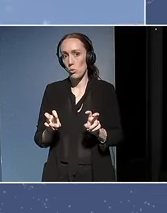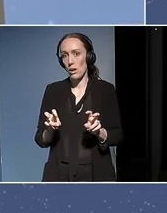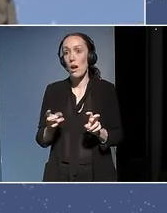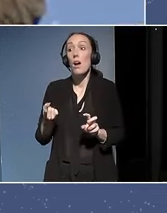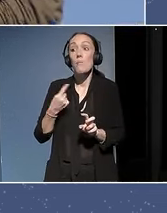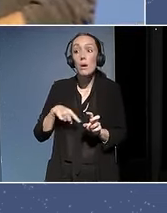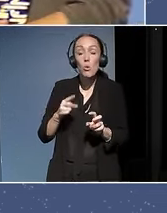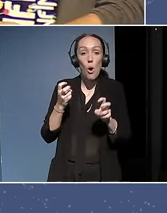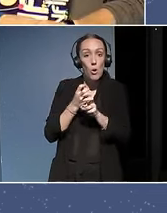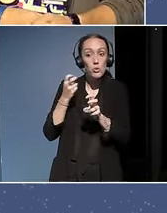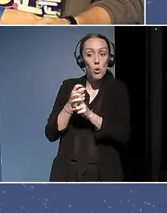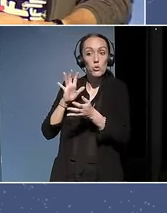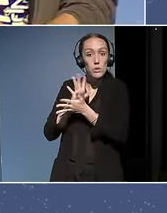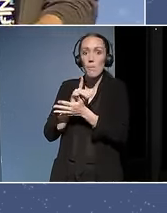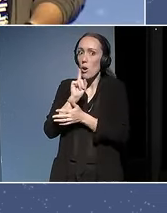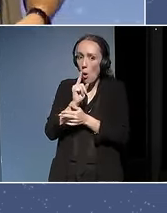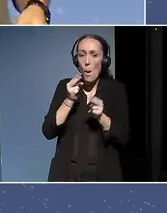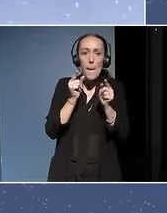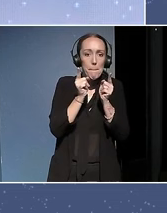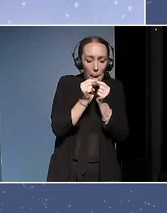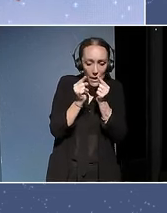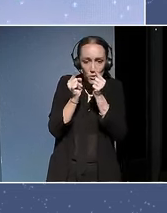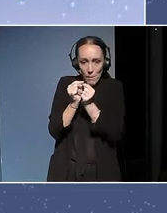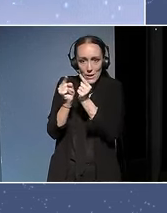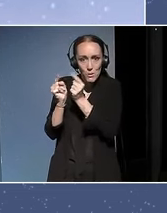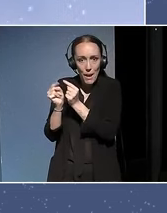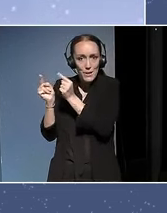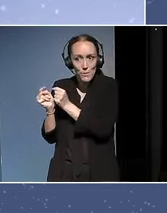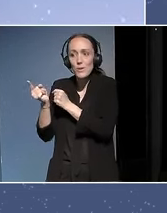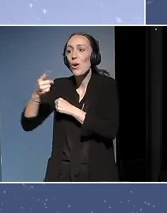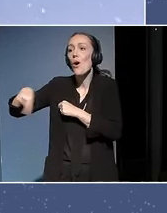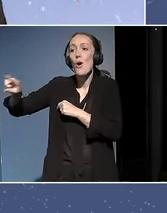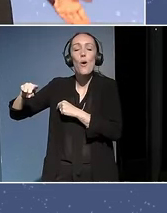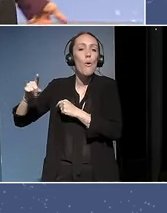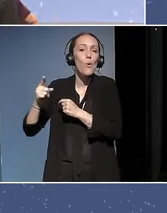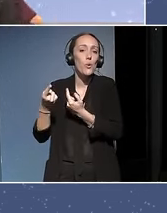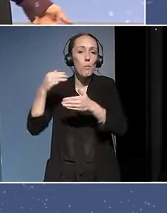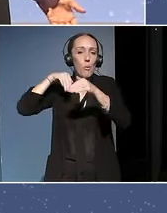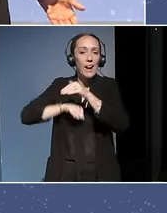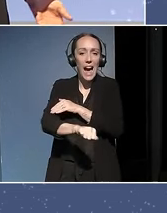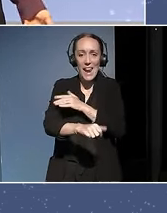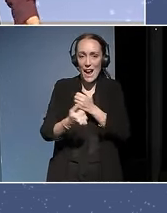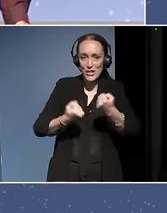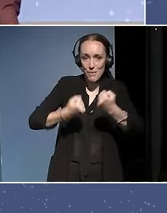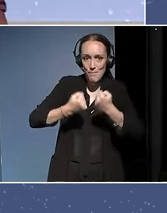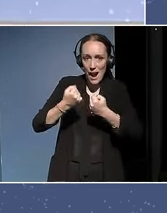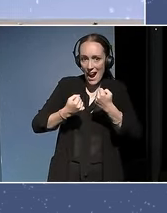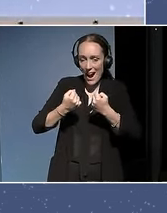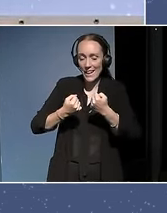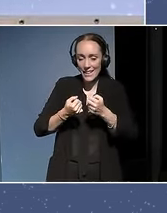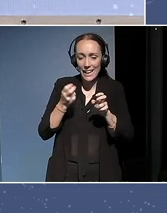osso alla volta sì perché siccome l'hanno fatto nel garage non c'erano delle stampanti gigantesche